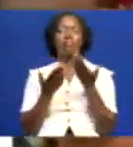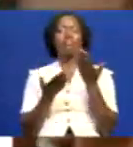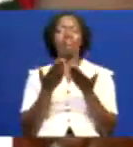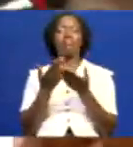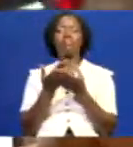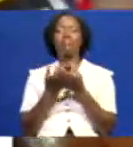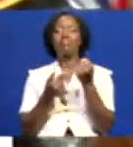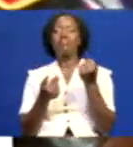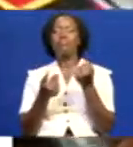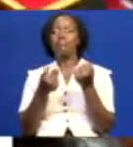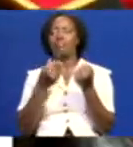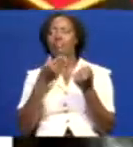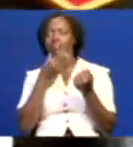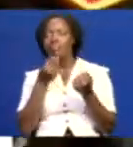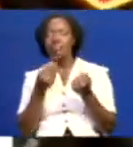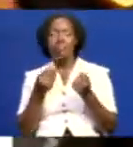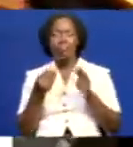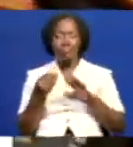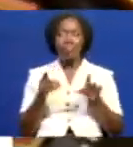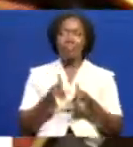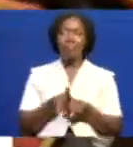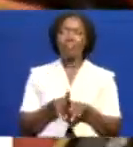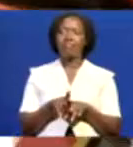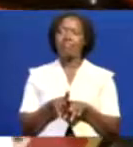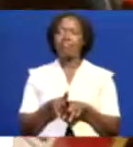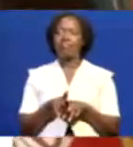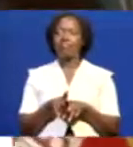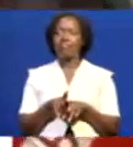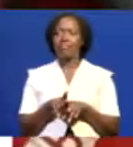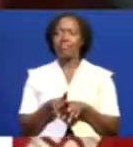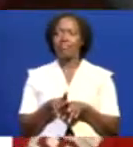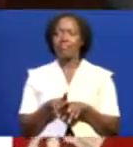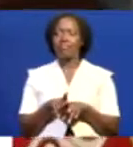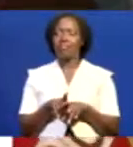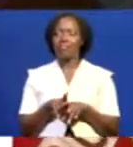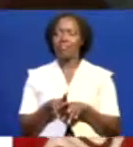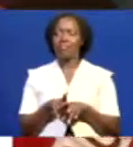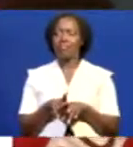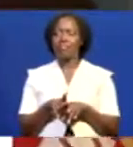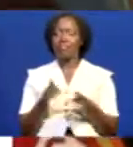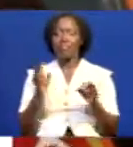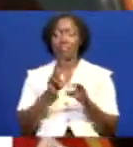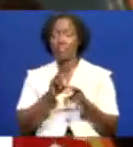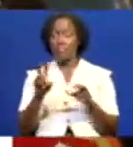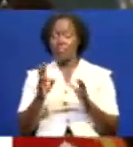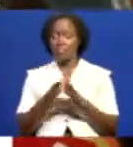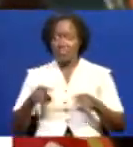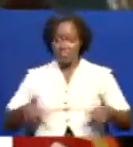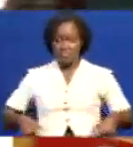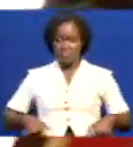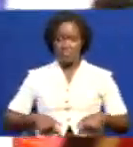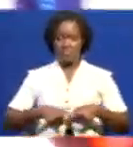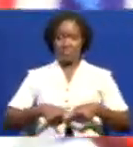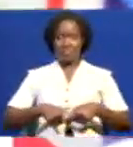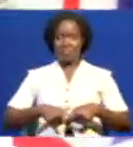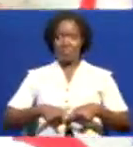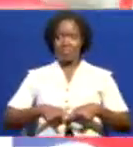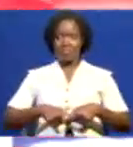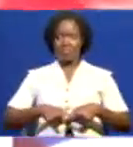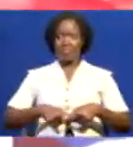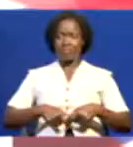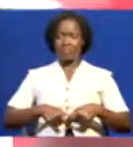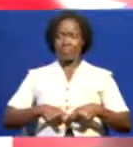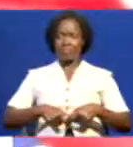Wamama uvalia na pia hata wazee pia uvalia. Na hata ukiona hata kwa belt